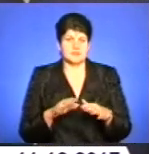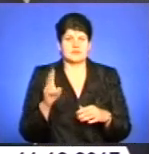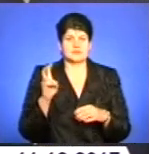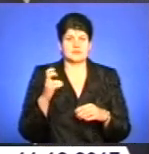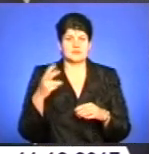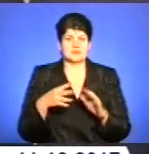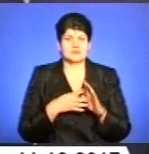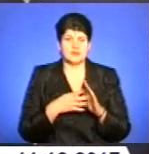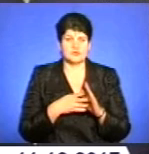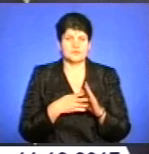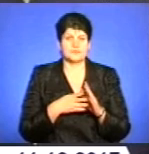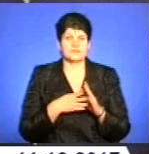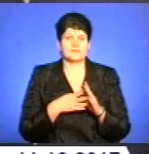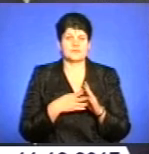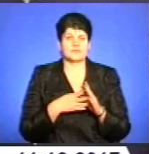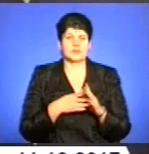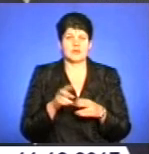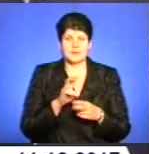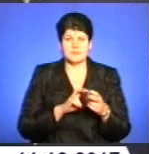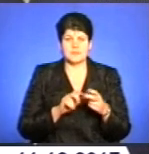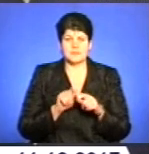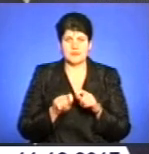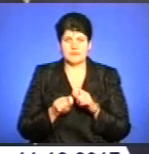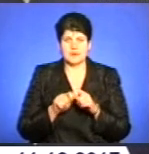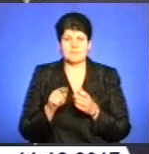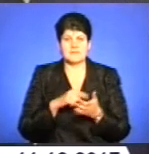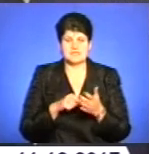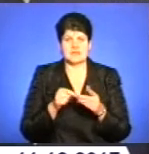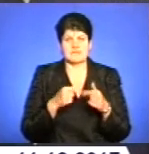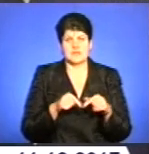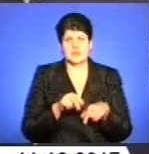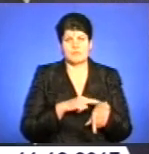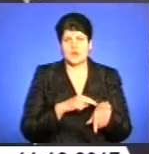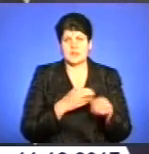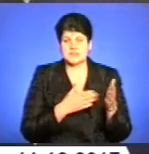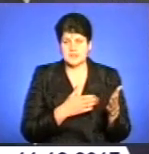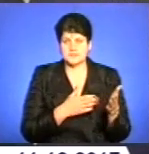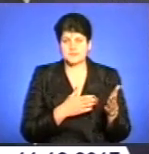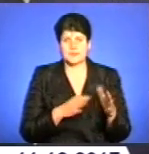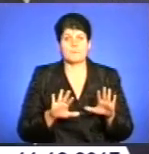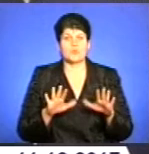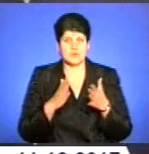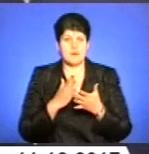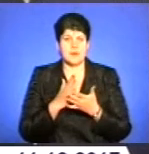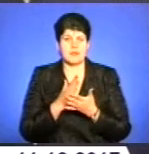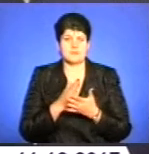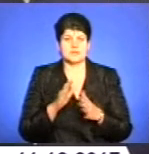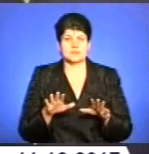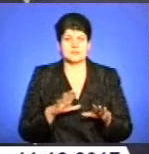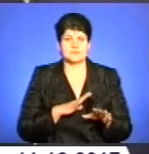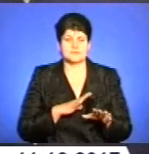«Погроза вбивством», яке розслідується слідчими міського відділу поліції. Подія мала місце також